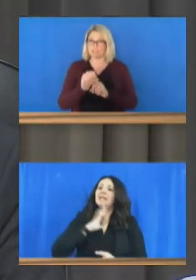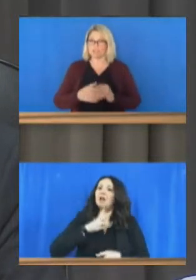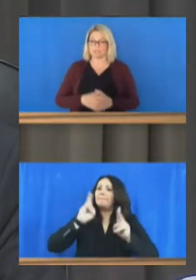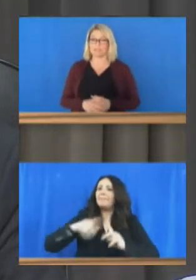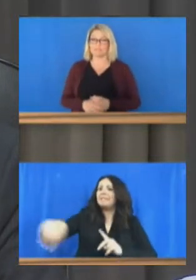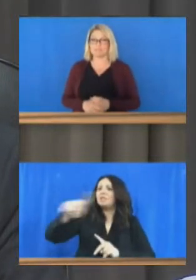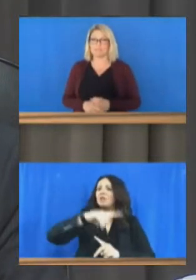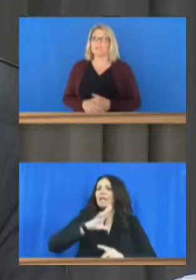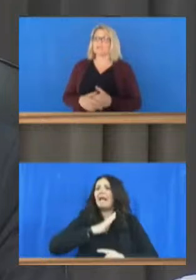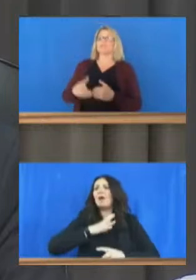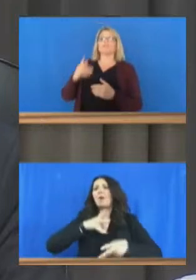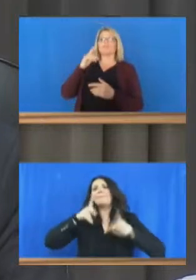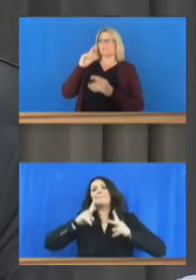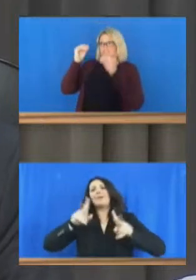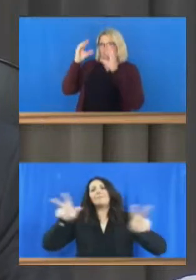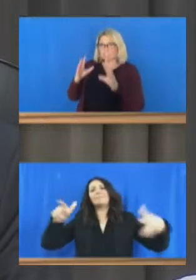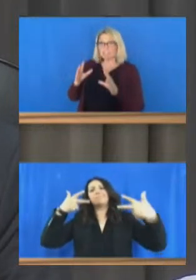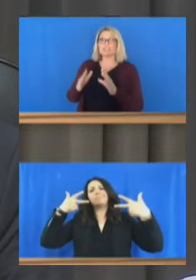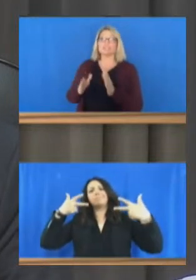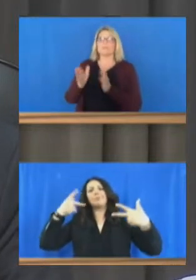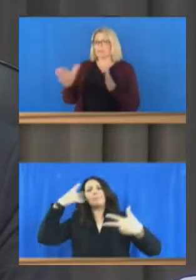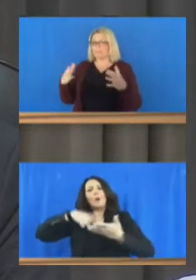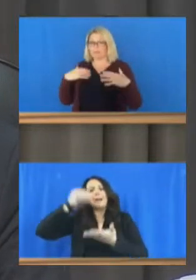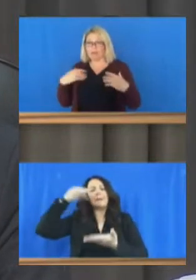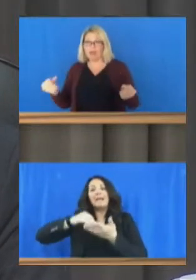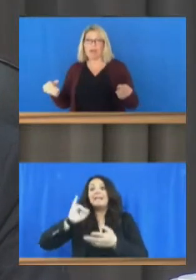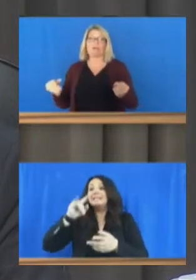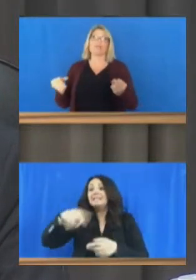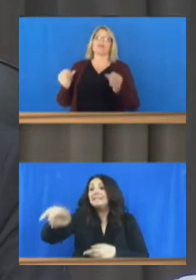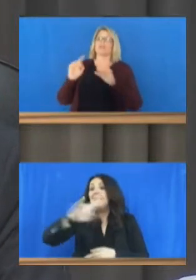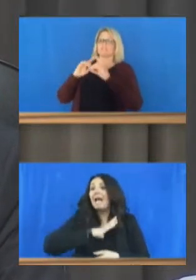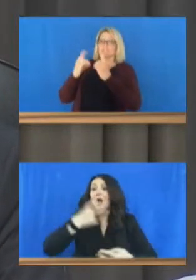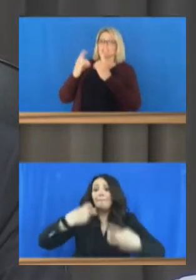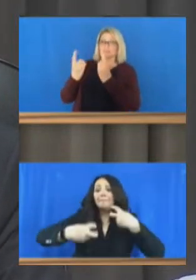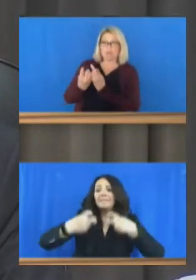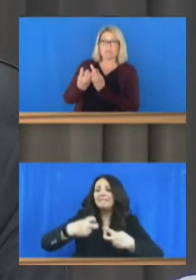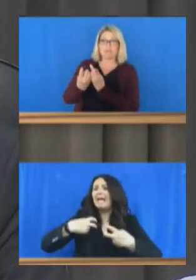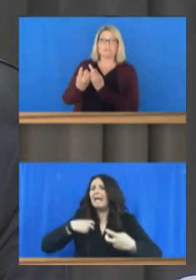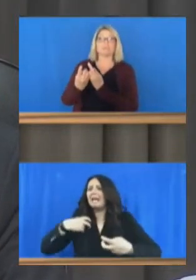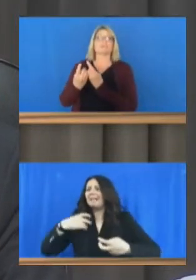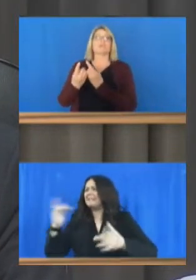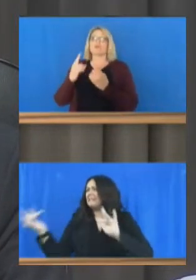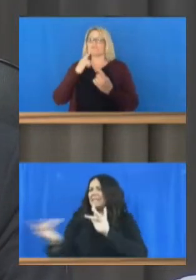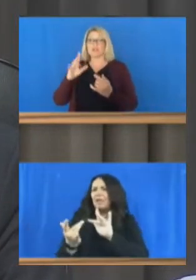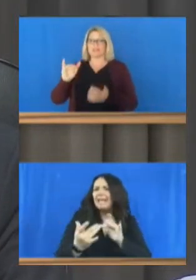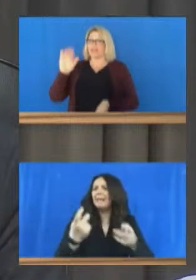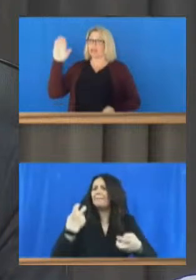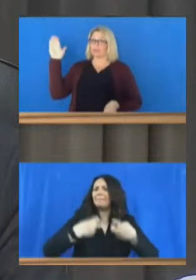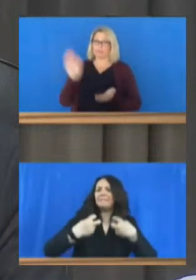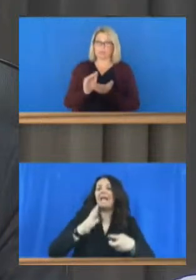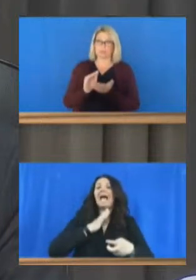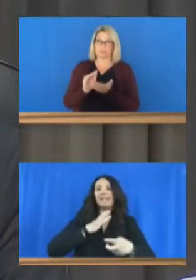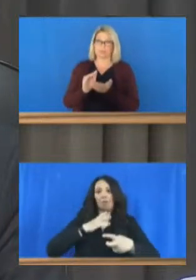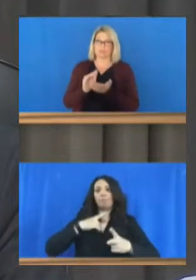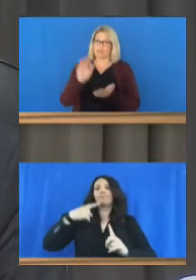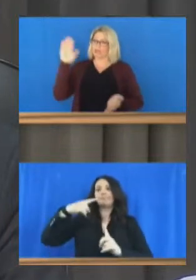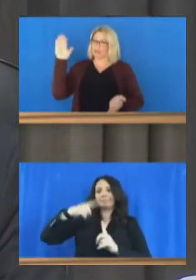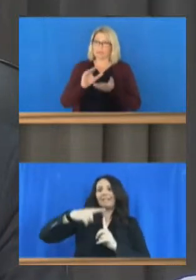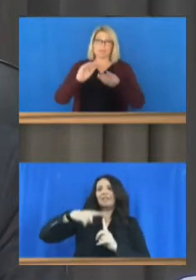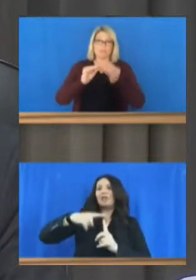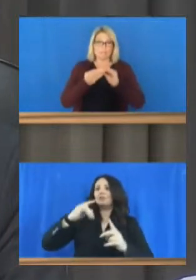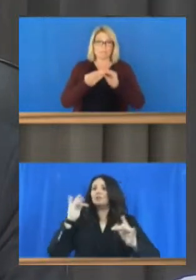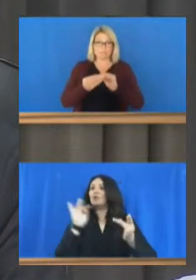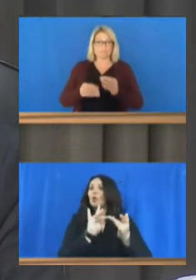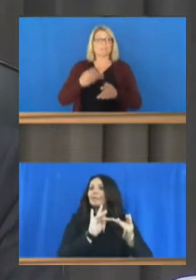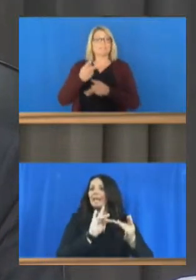notre personnel. Cela dit, les situations peuvent évoluer rapidement, chaque jour, d'heure à heure. Et c'est